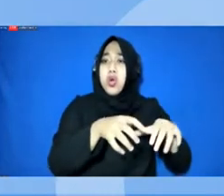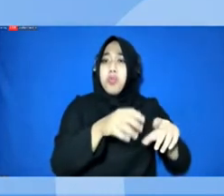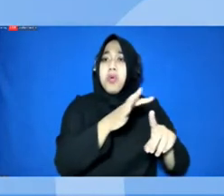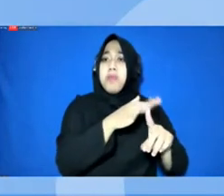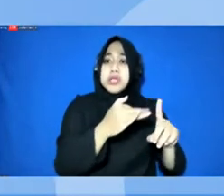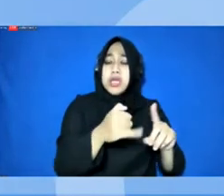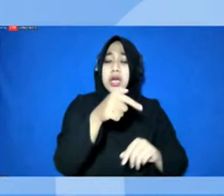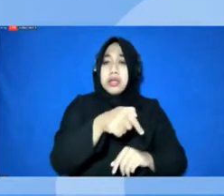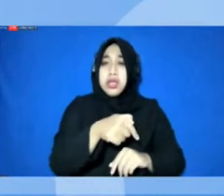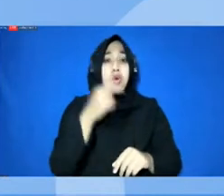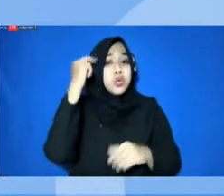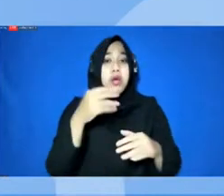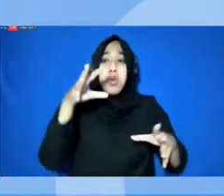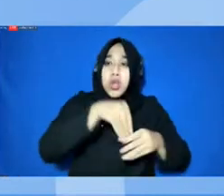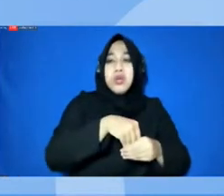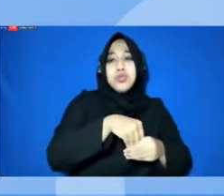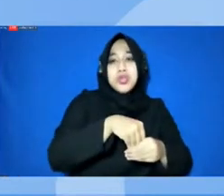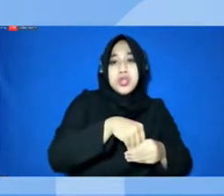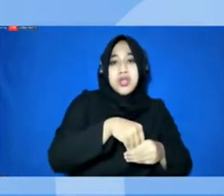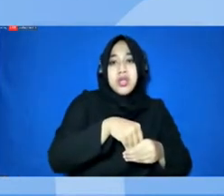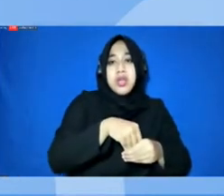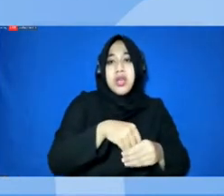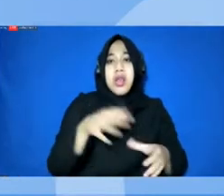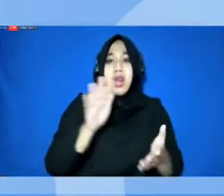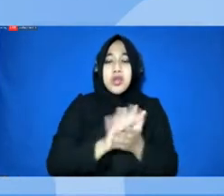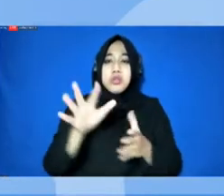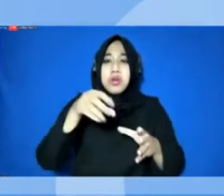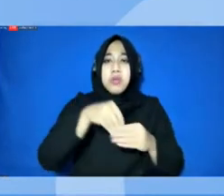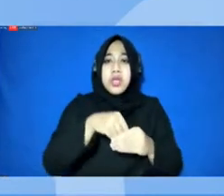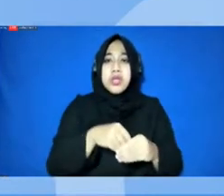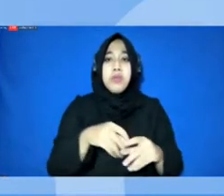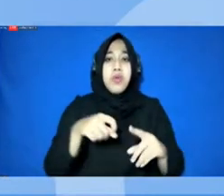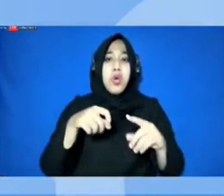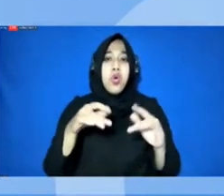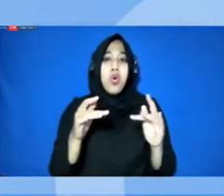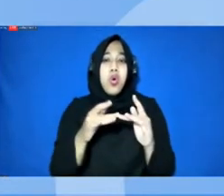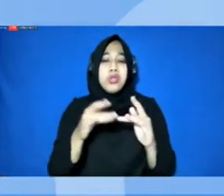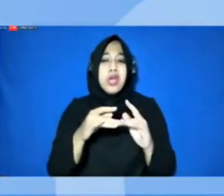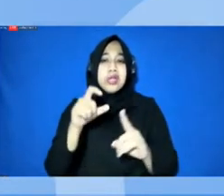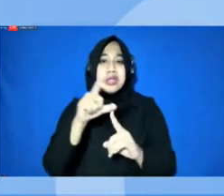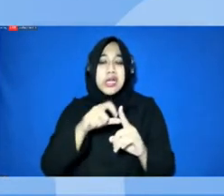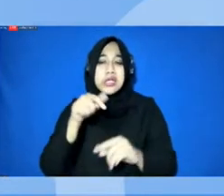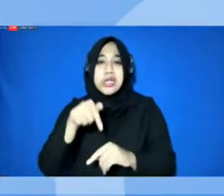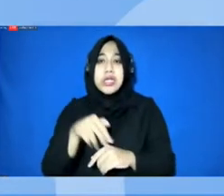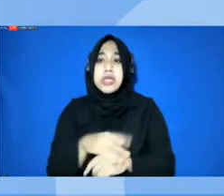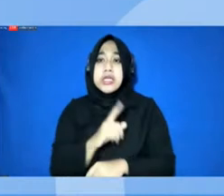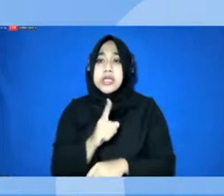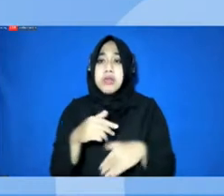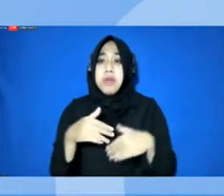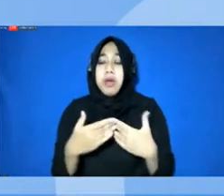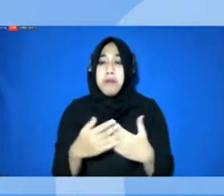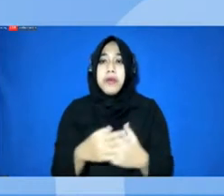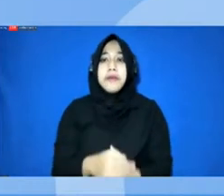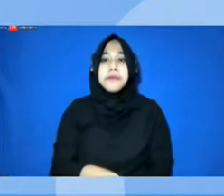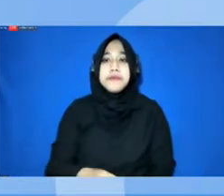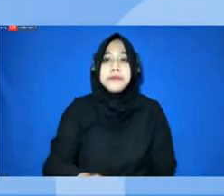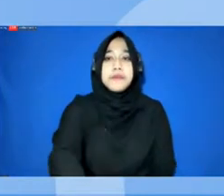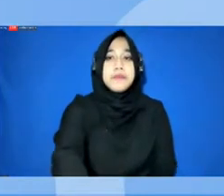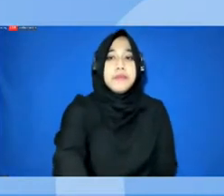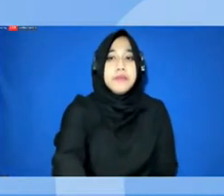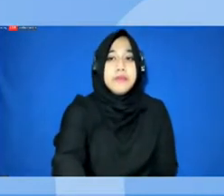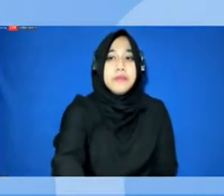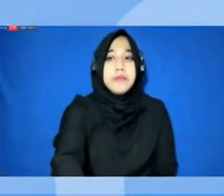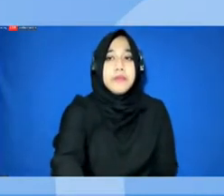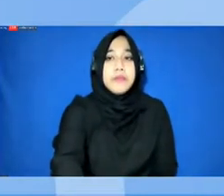untuk berkontribusi dan berpartisipasi dalam kontak tracing ini. Karena ini adalah senjata utama